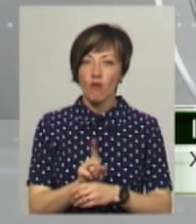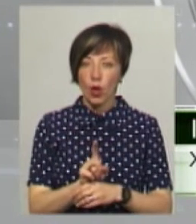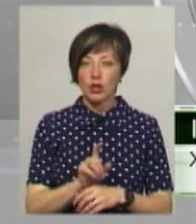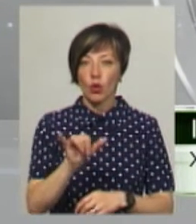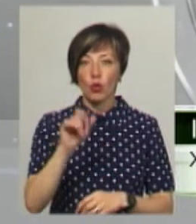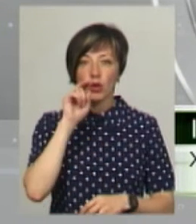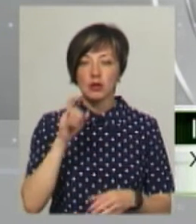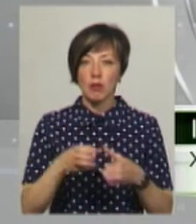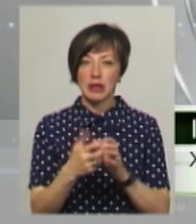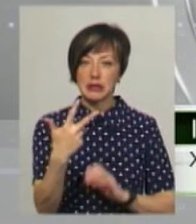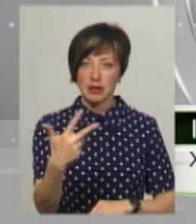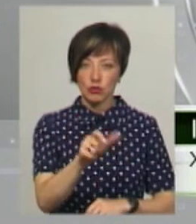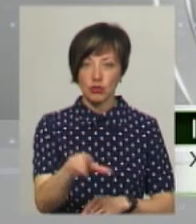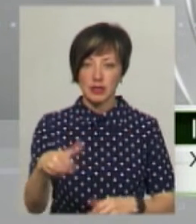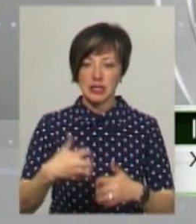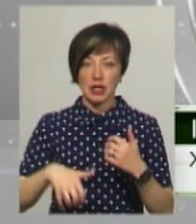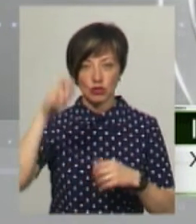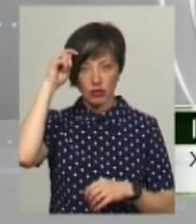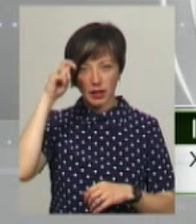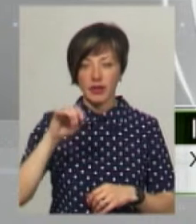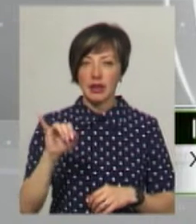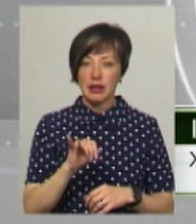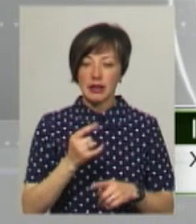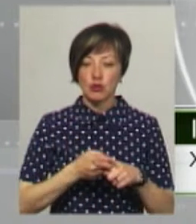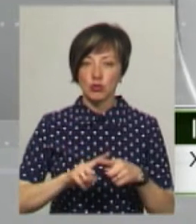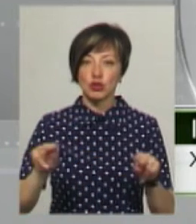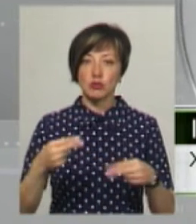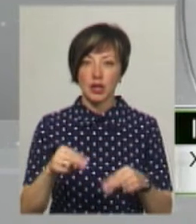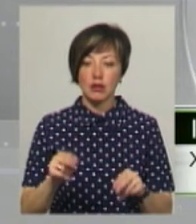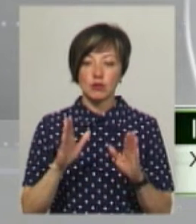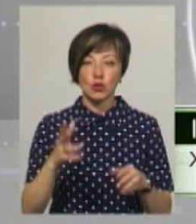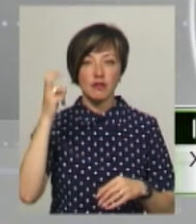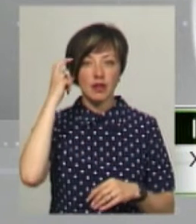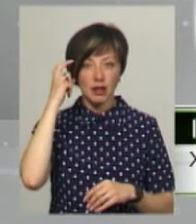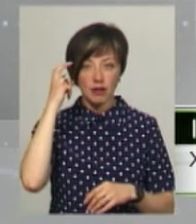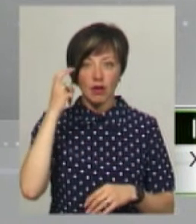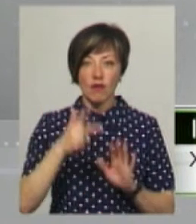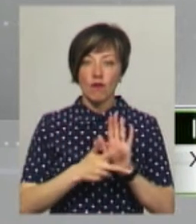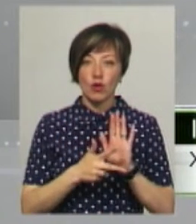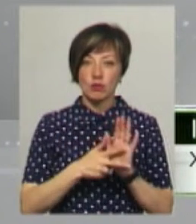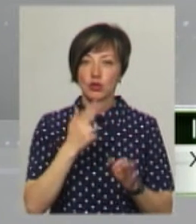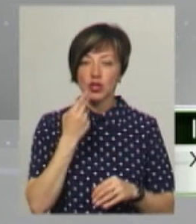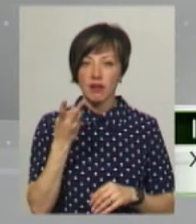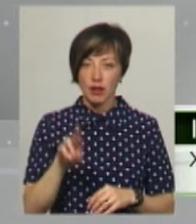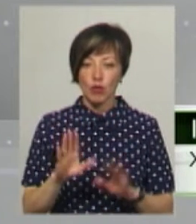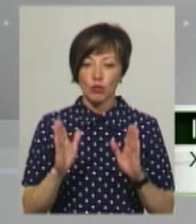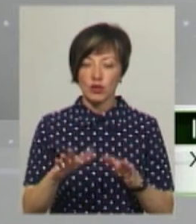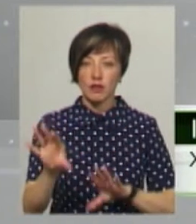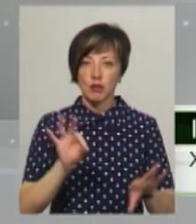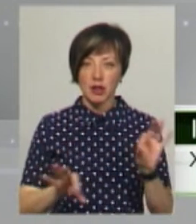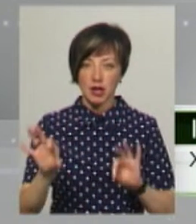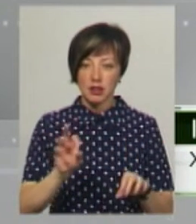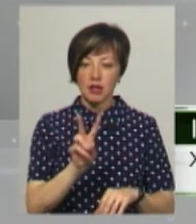української команди 3 чоловіки. 3 чоловіків. І на цьому чемпіонаті, який буде у Києві 8 червня, буде